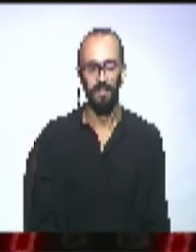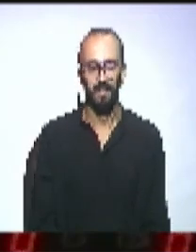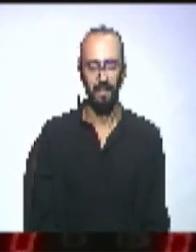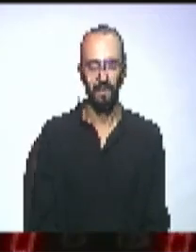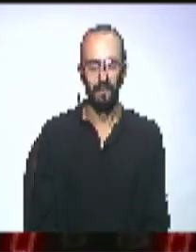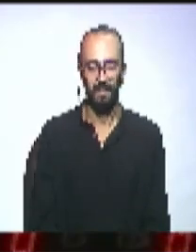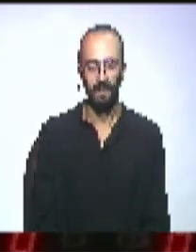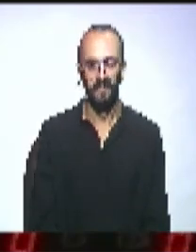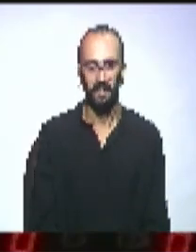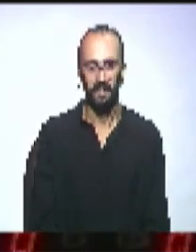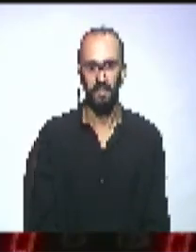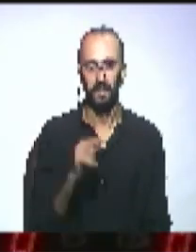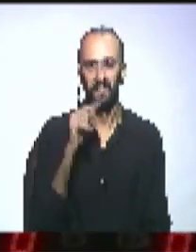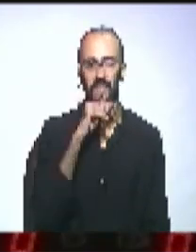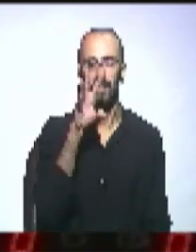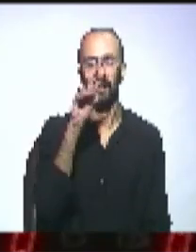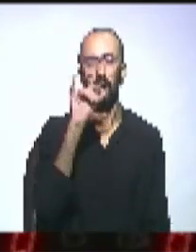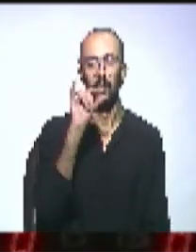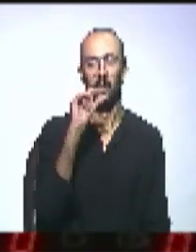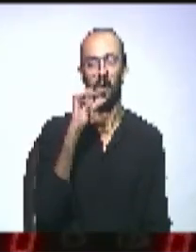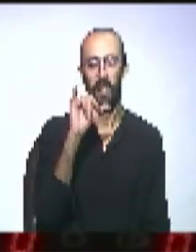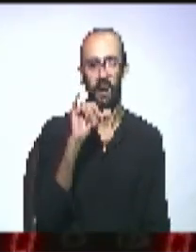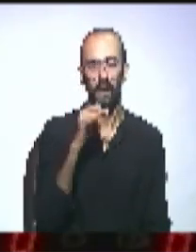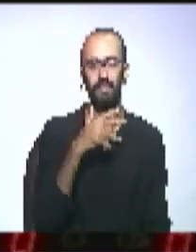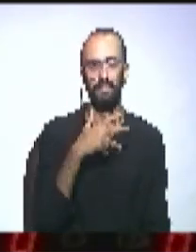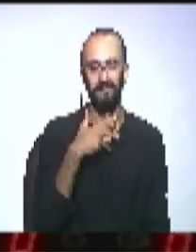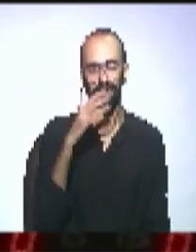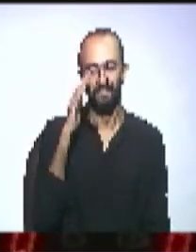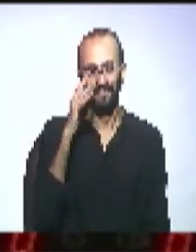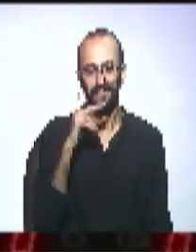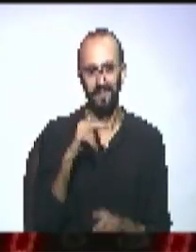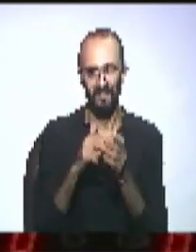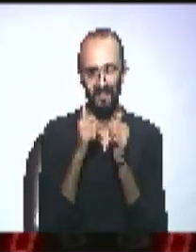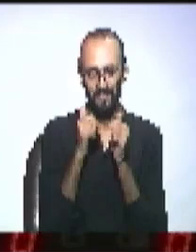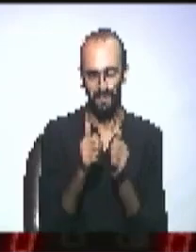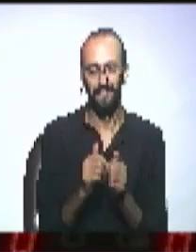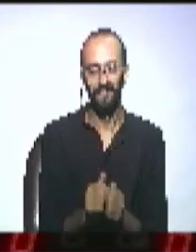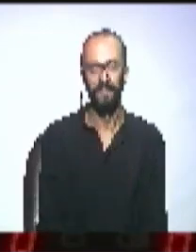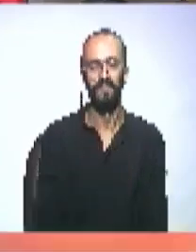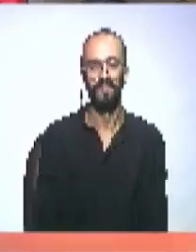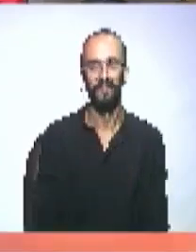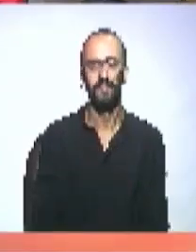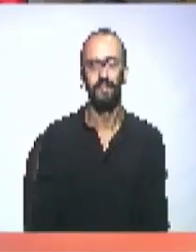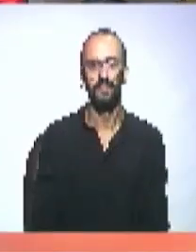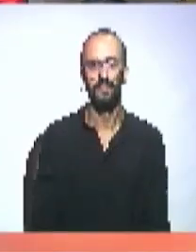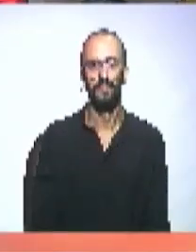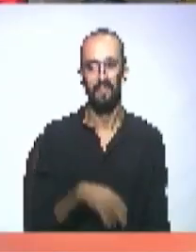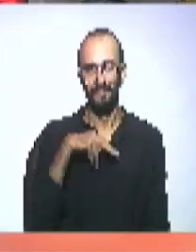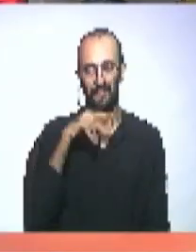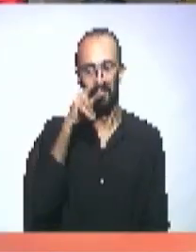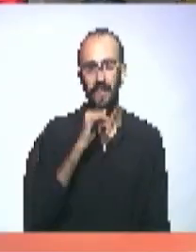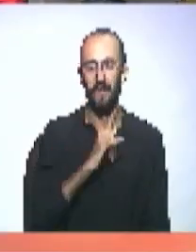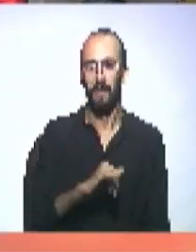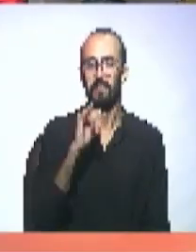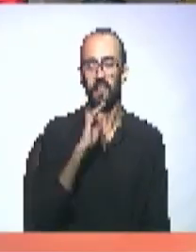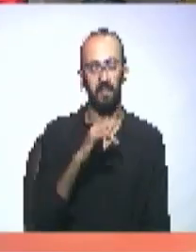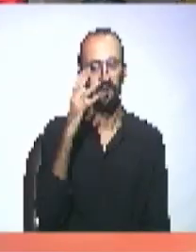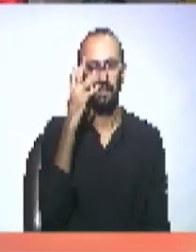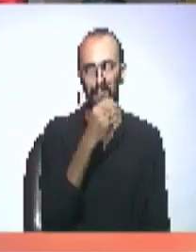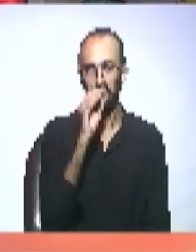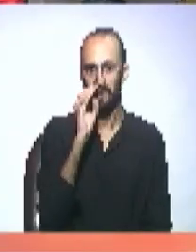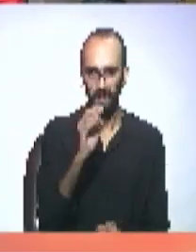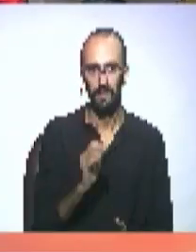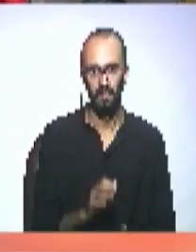استاذه هدى مساء الخير. ايوه مساء النور. اهلا اهلا بحضرتك، ايه الاخبار؟ انا متابعه البرنامج دايما وكل حاجات حلوه